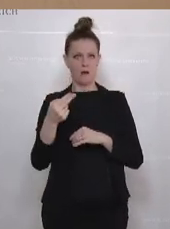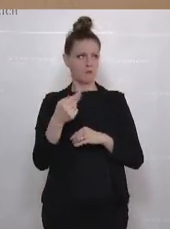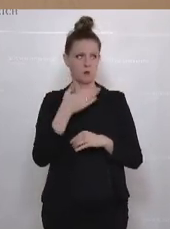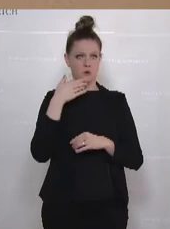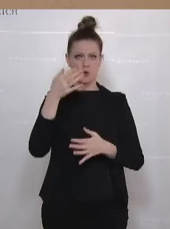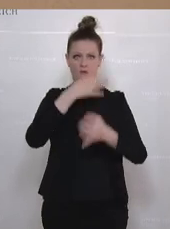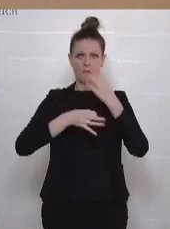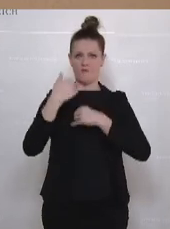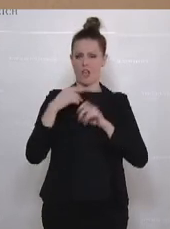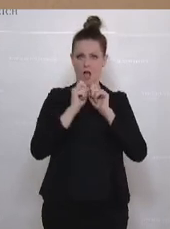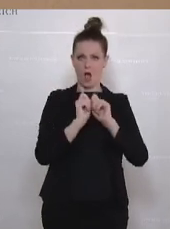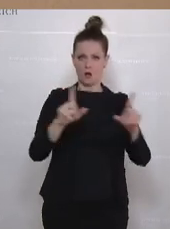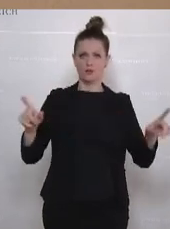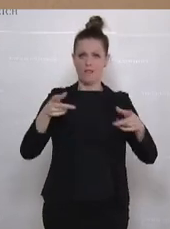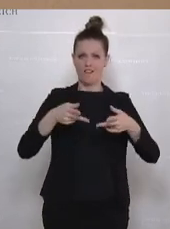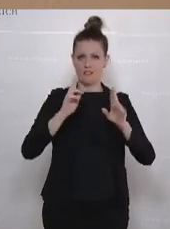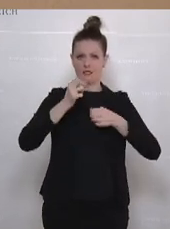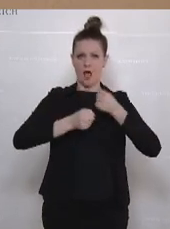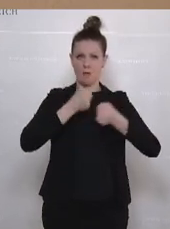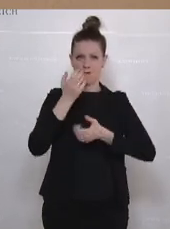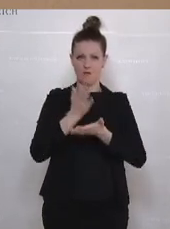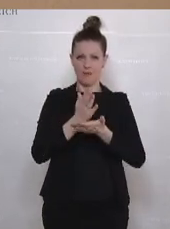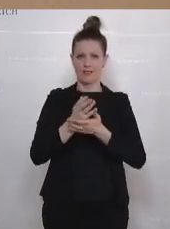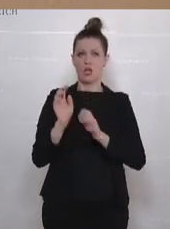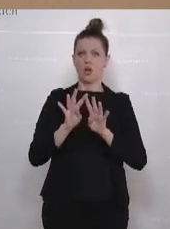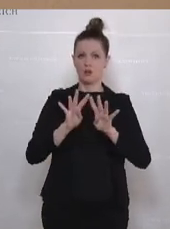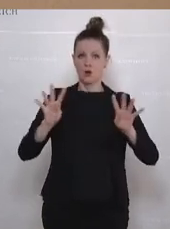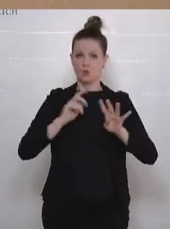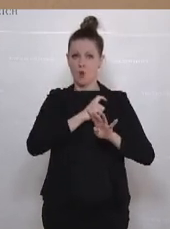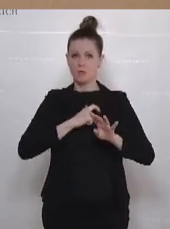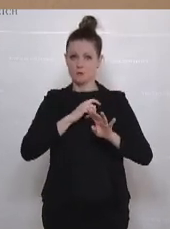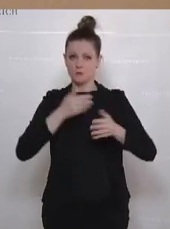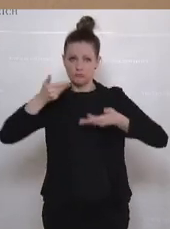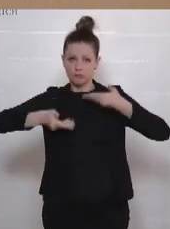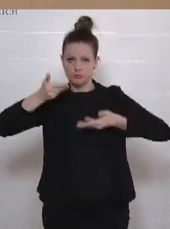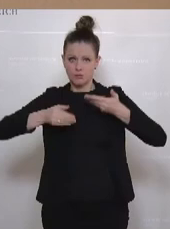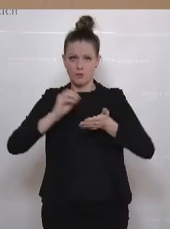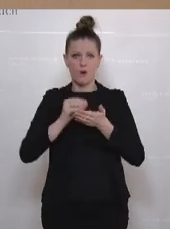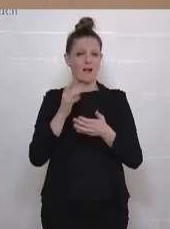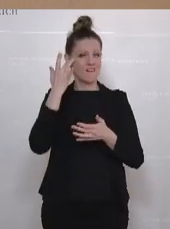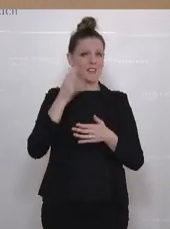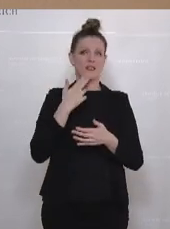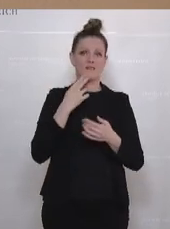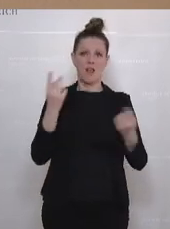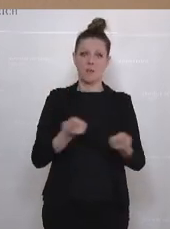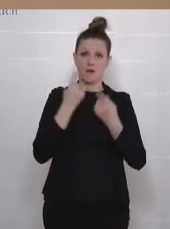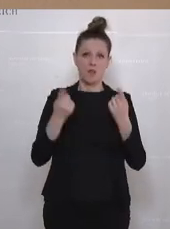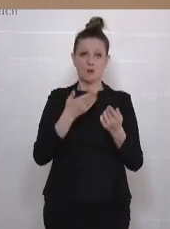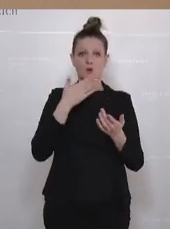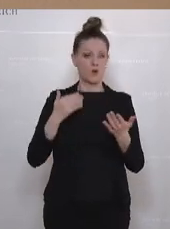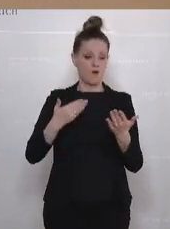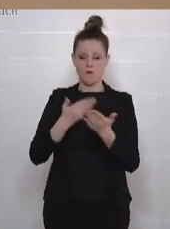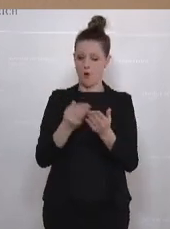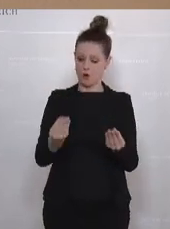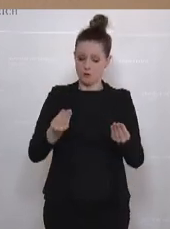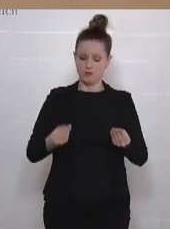gab eine Ausschreibung, die Frist ist abgelaufen, die Kommission muss noch tagen. Ich weiß gar nicht, wer sich beworben hat dafür, mir wurde auch noch nichts vorgeschlagen.